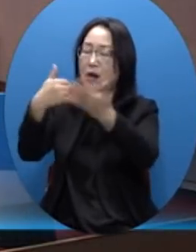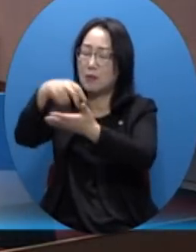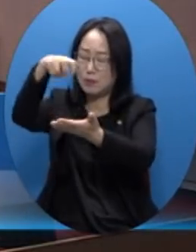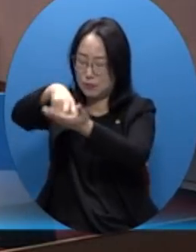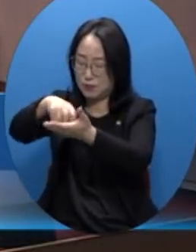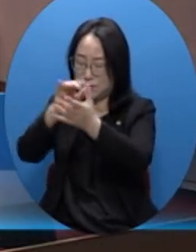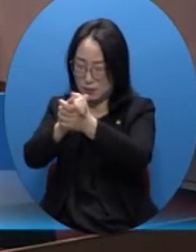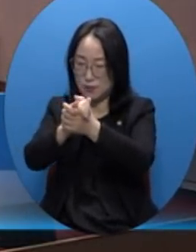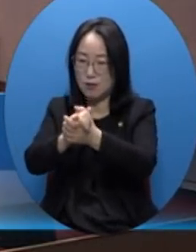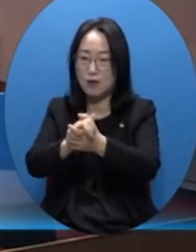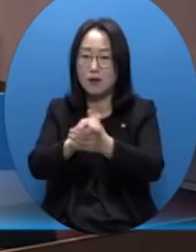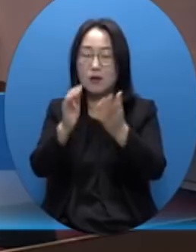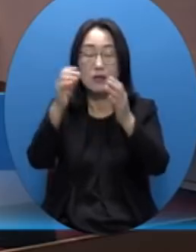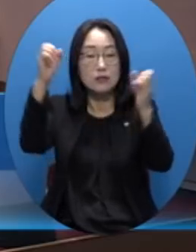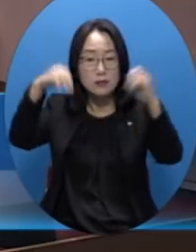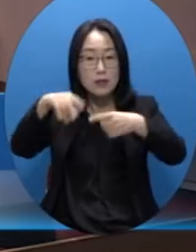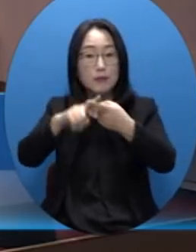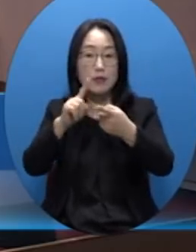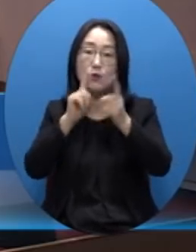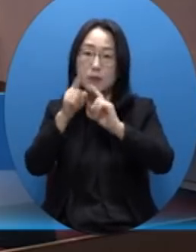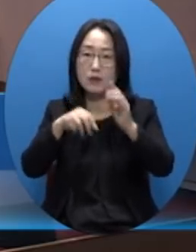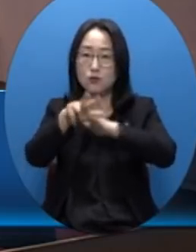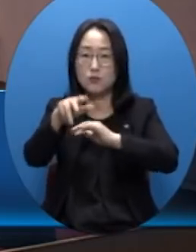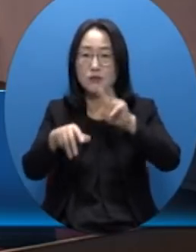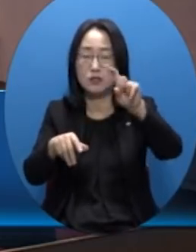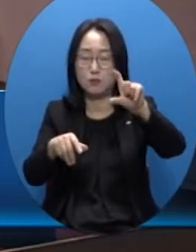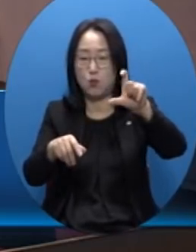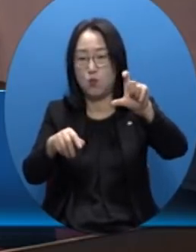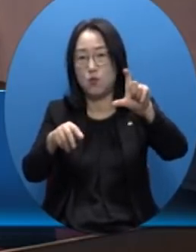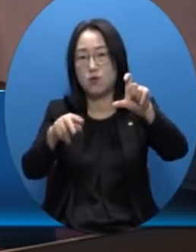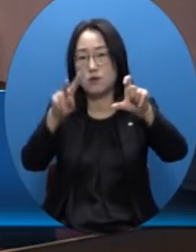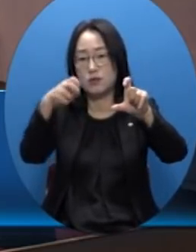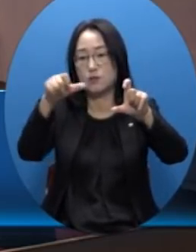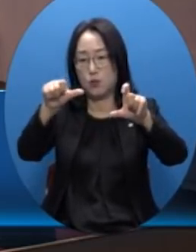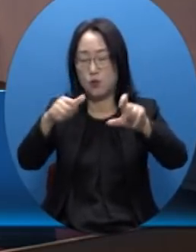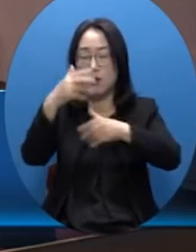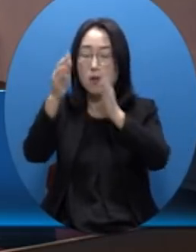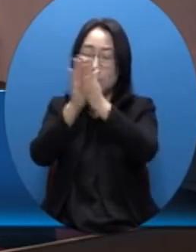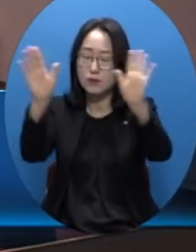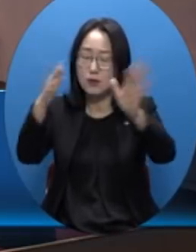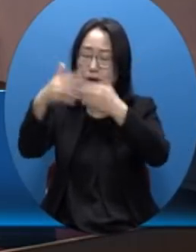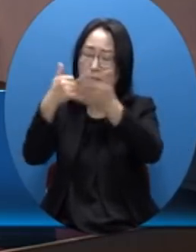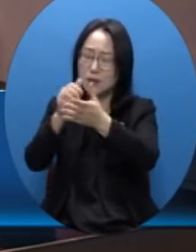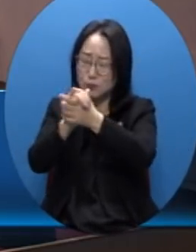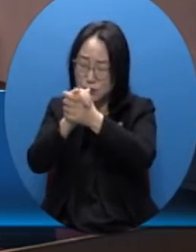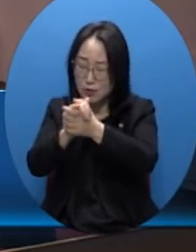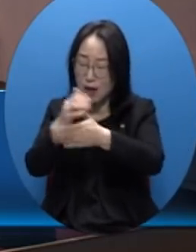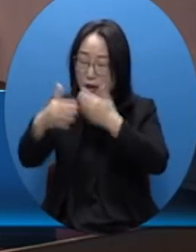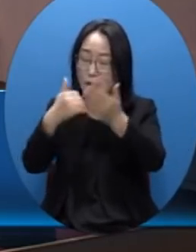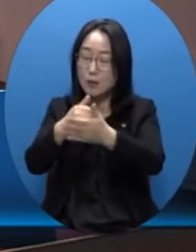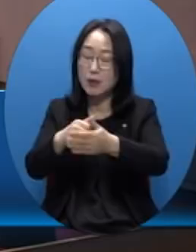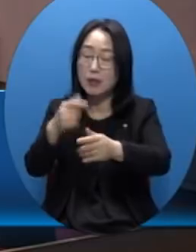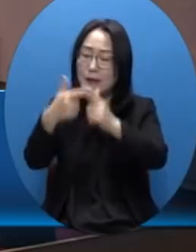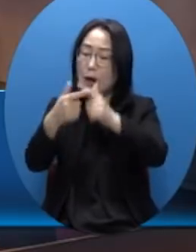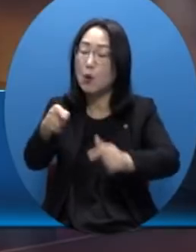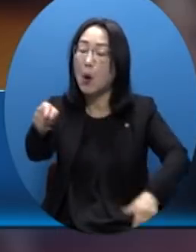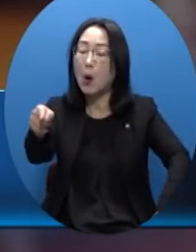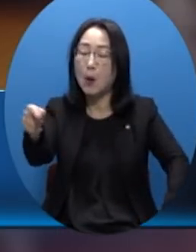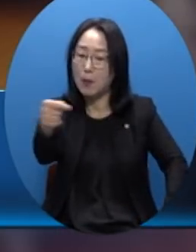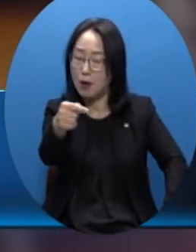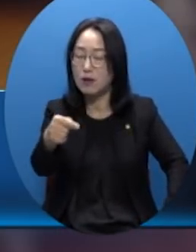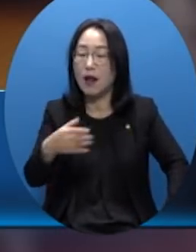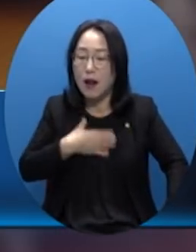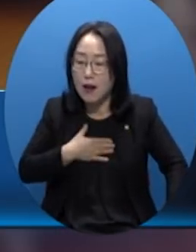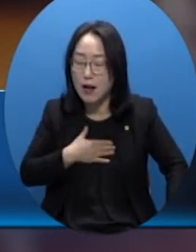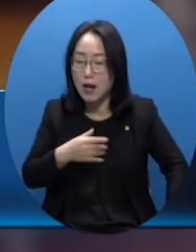답에 대해서 최고의 15장 제 15조 로 말씀합니다 모세가 얇게 부르짖었던 이 얇게 서 그에게 한 나무를 가르치신 2 가 물에 던지니 물이